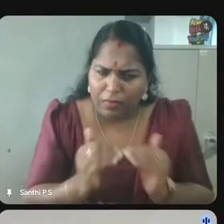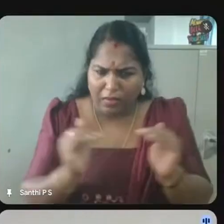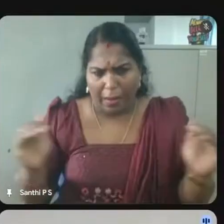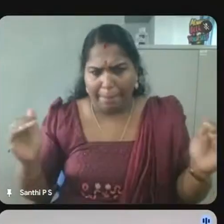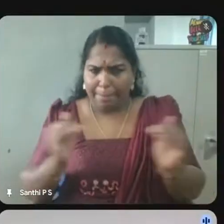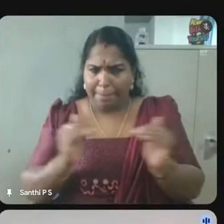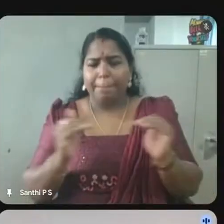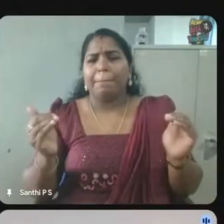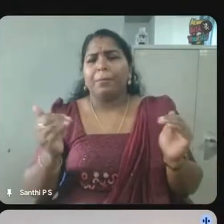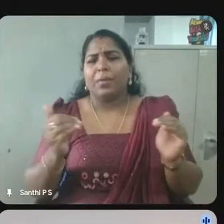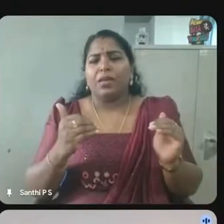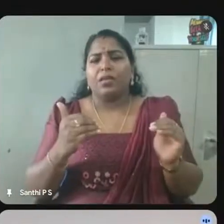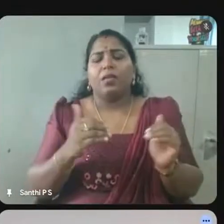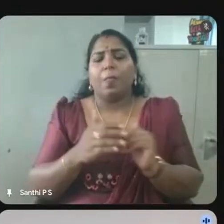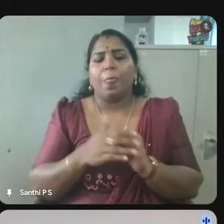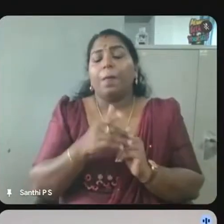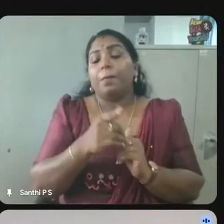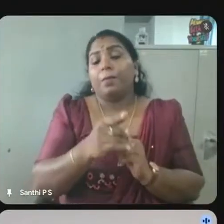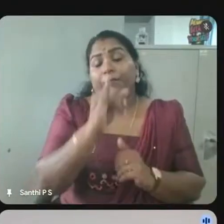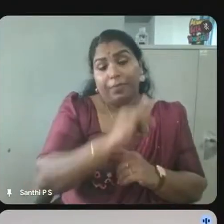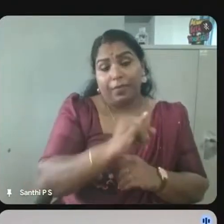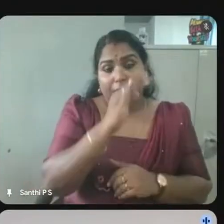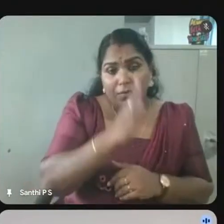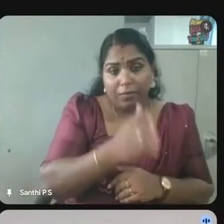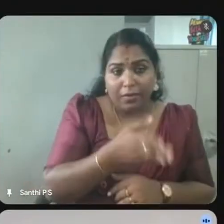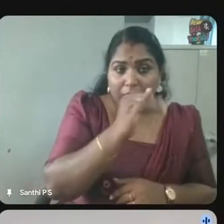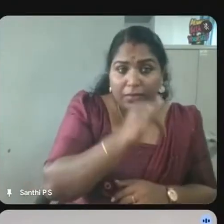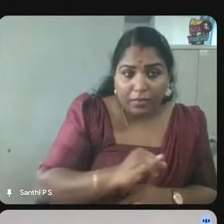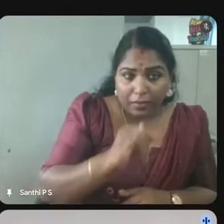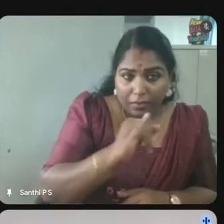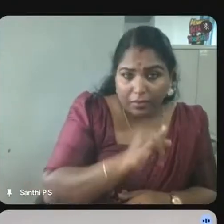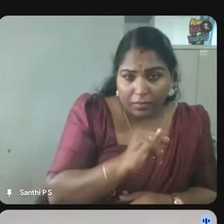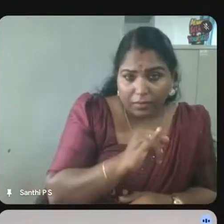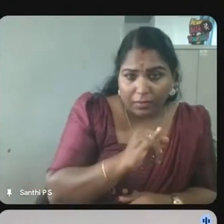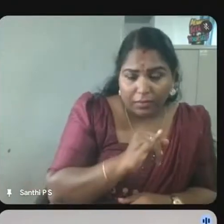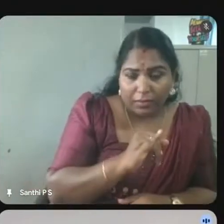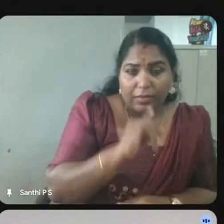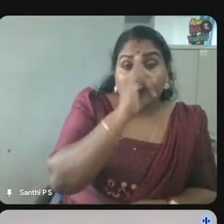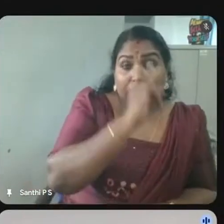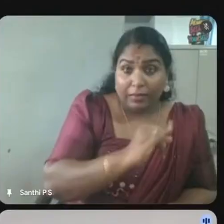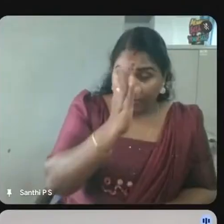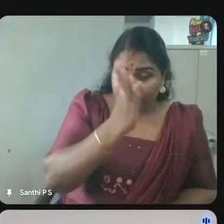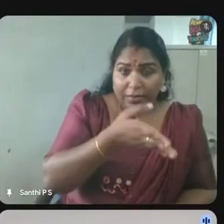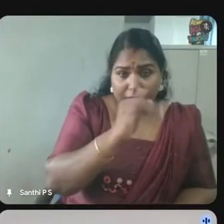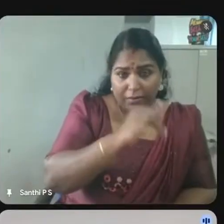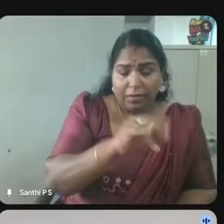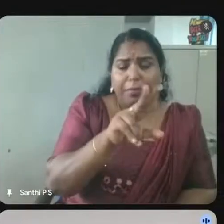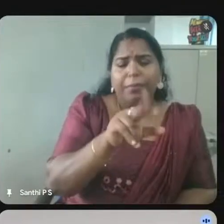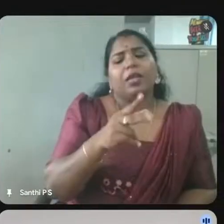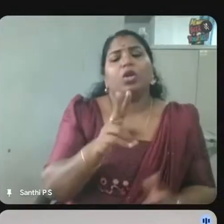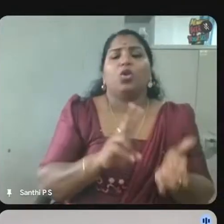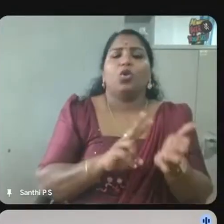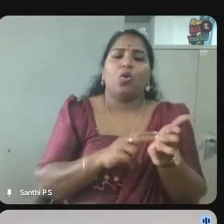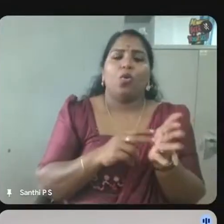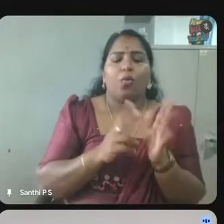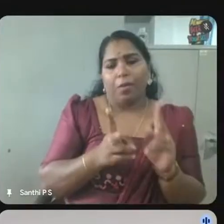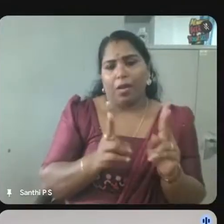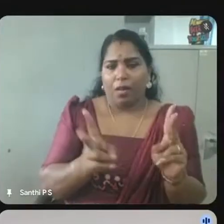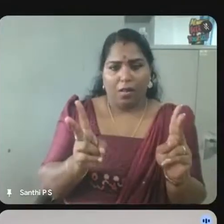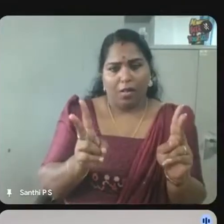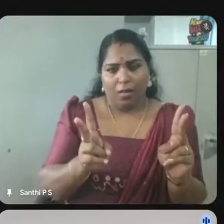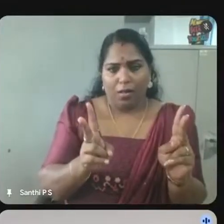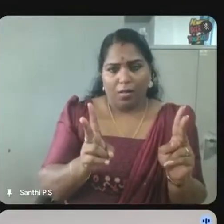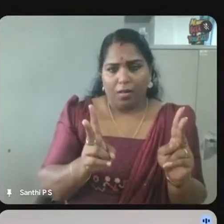ഇതില് 6/6 എന്ന് പറയുന്ന ഒരു കാഴ്ചക്കുറവാണ്, കാഴ്ചയാണ് നമ്മൾ നോർമൽ എന്ന് പറയുന്നത്. അവിടെ നിന്ന് നമ്മൾ